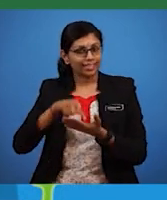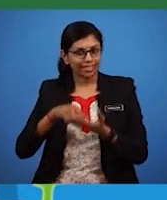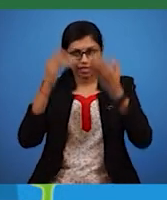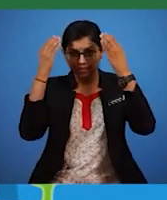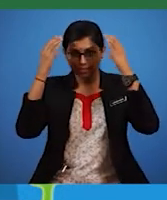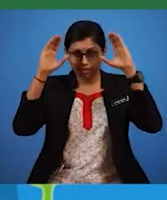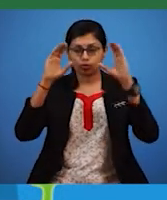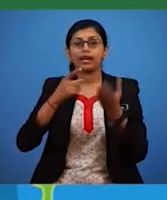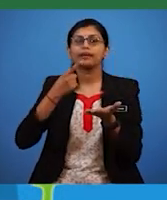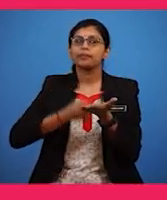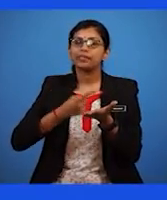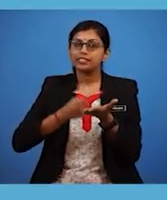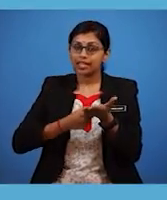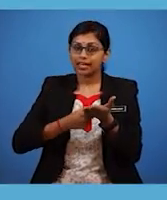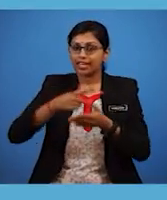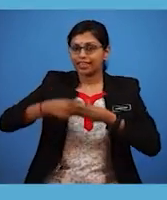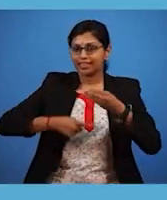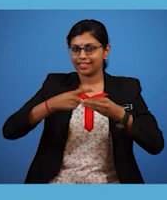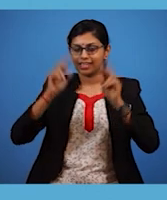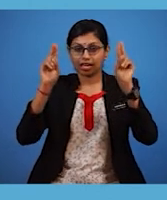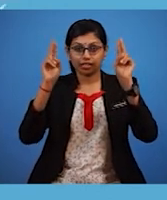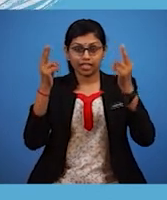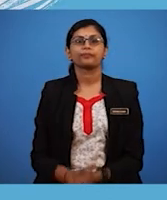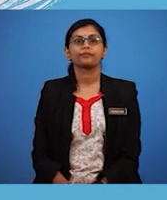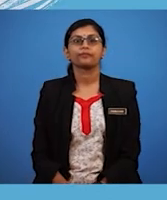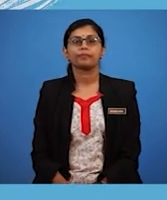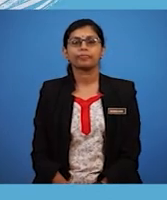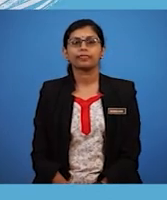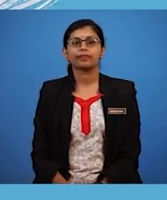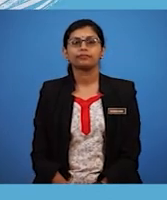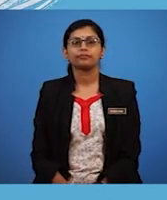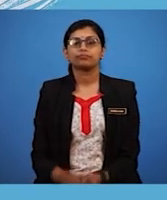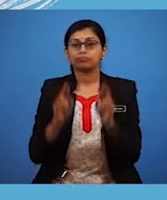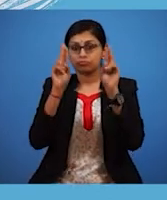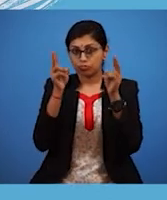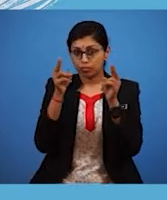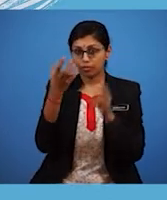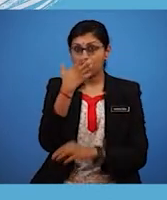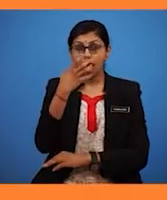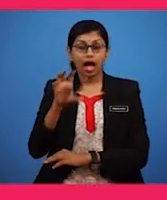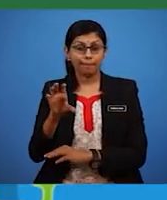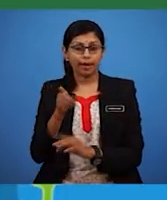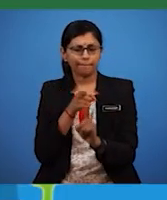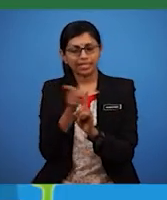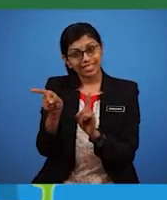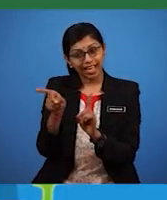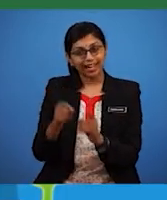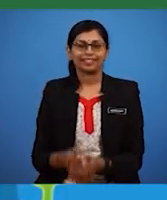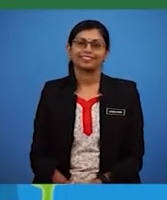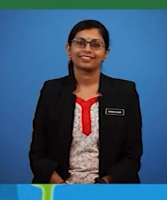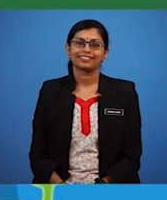cikgu akan membincangkan tentang tajuk temu kimia haba penyesaran.